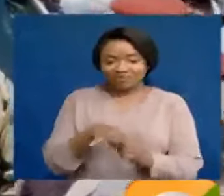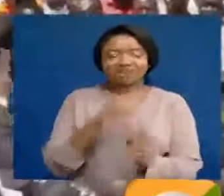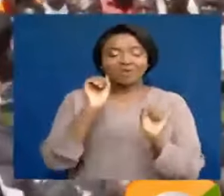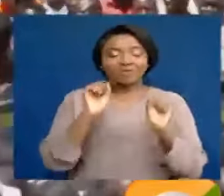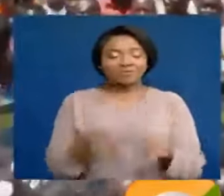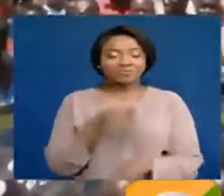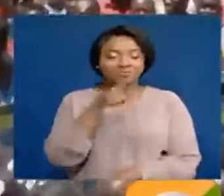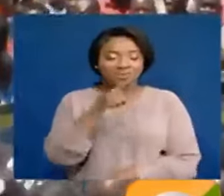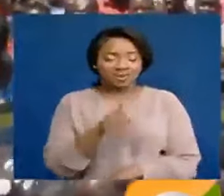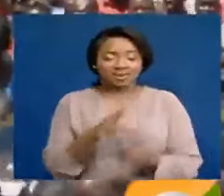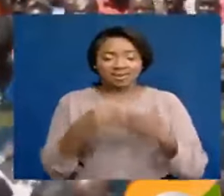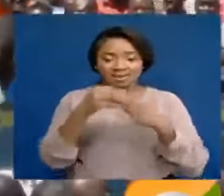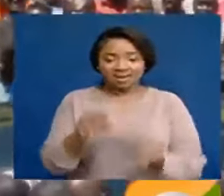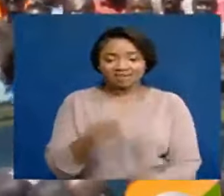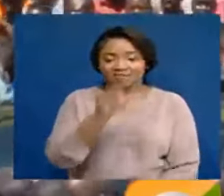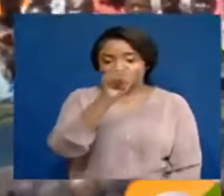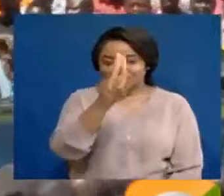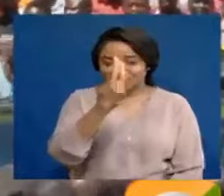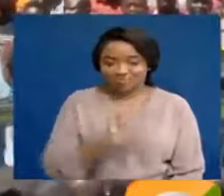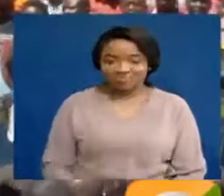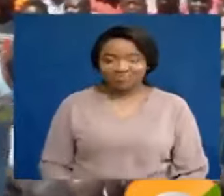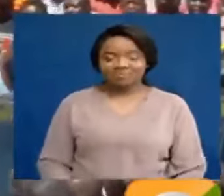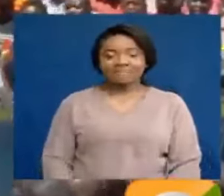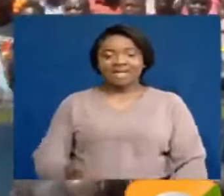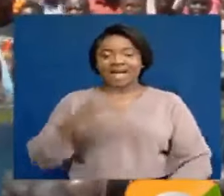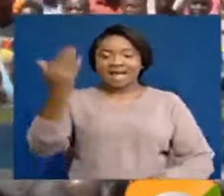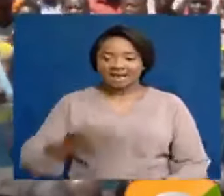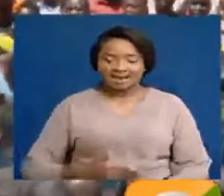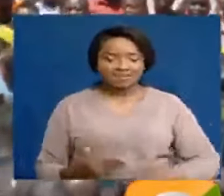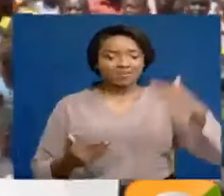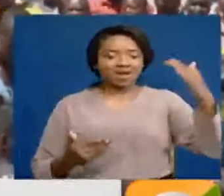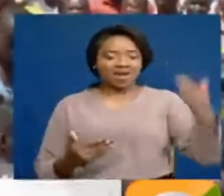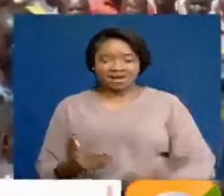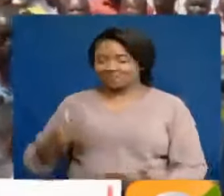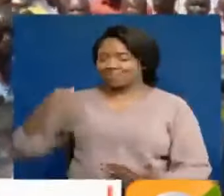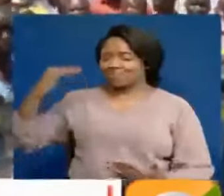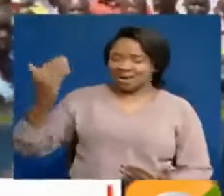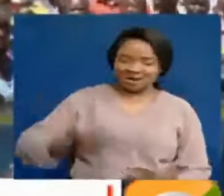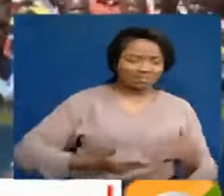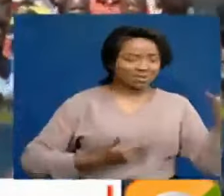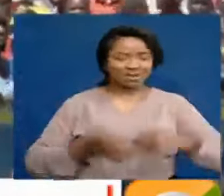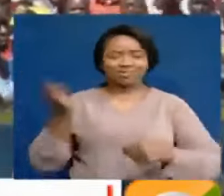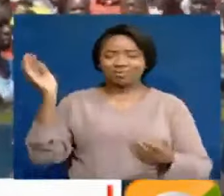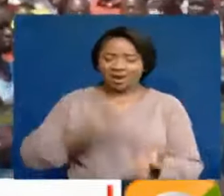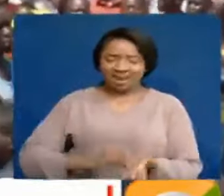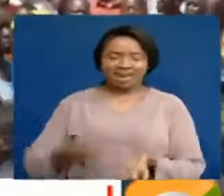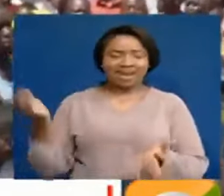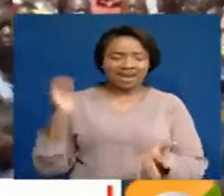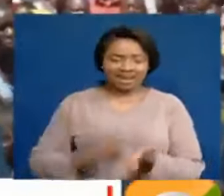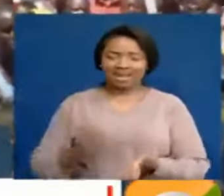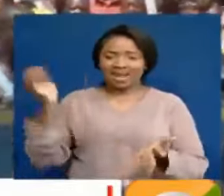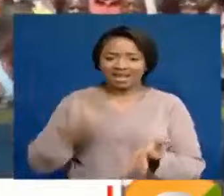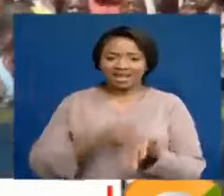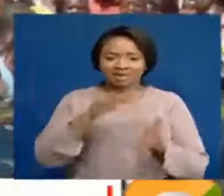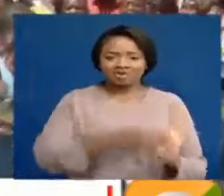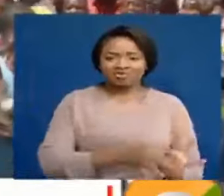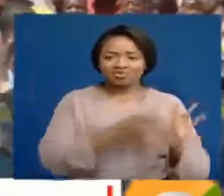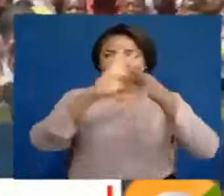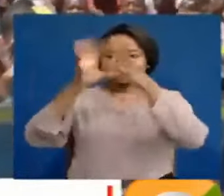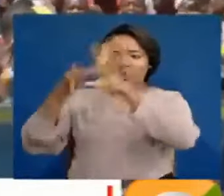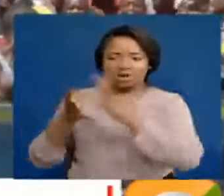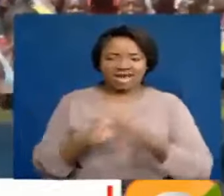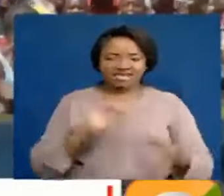Afrika. Tunakukaribisha urudi tena na tena na uunganishe Kenya.